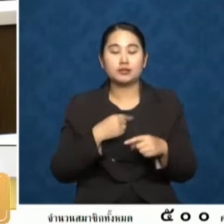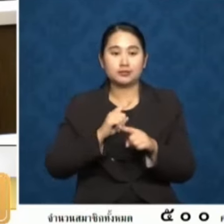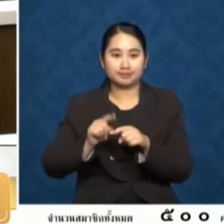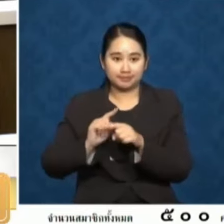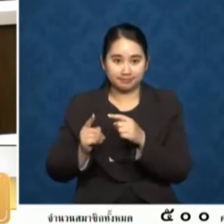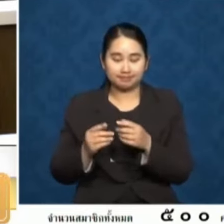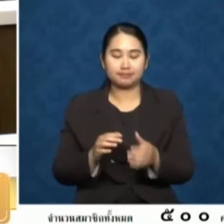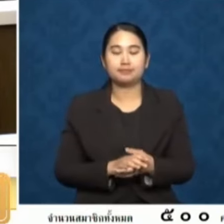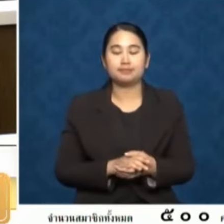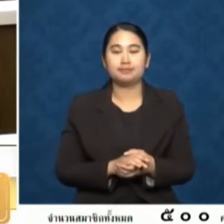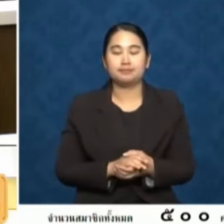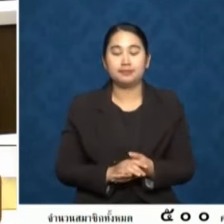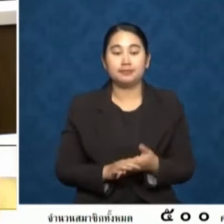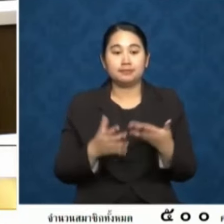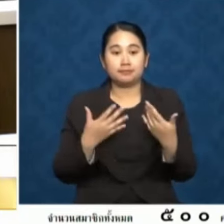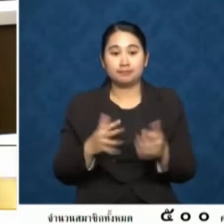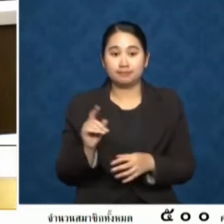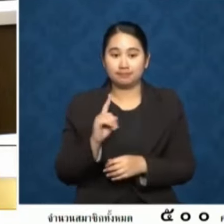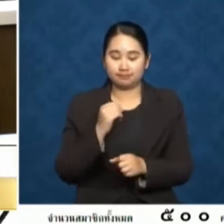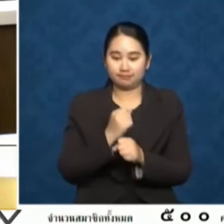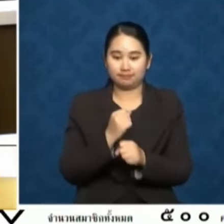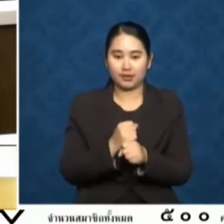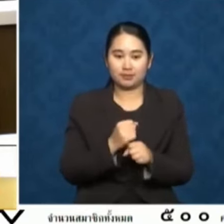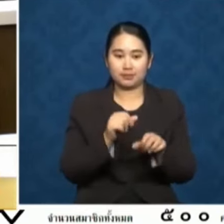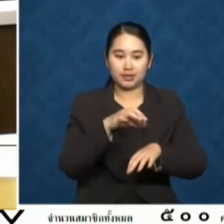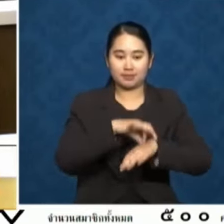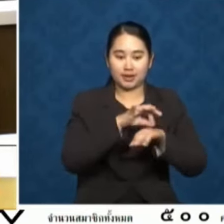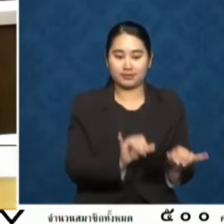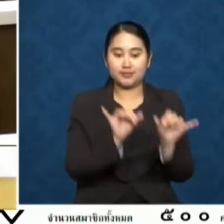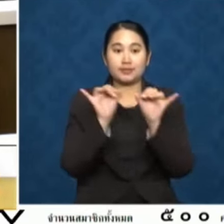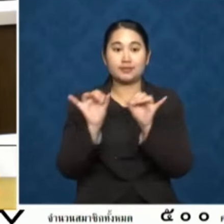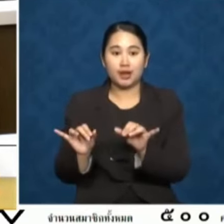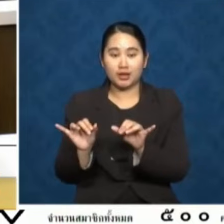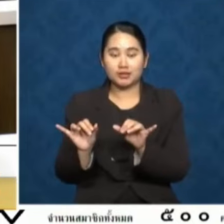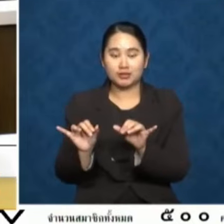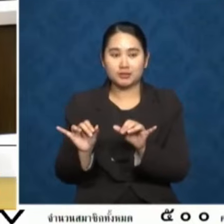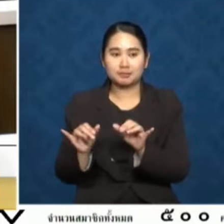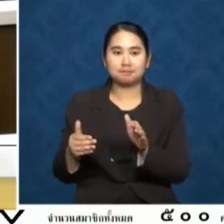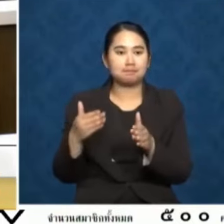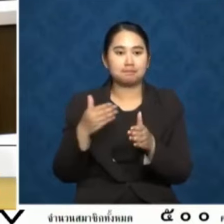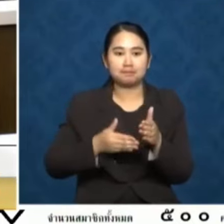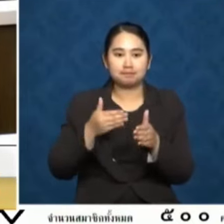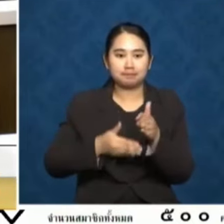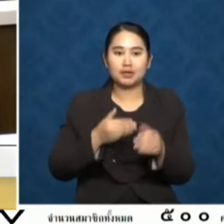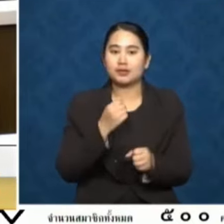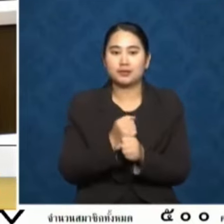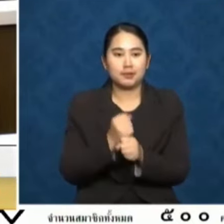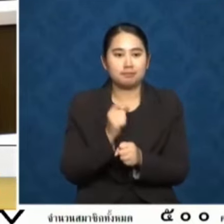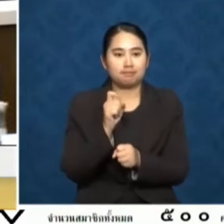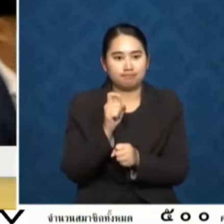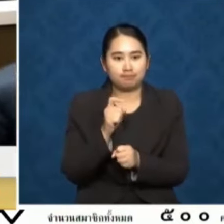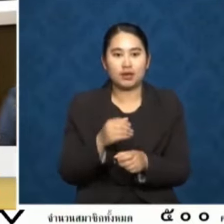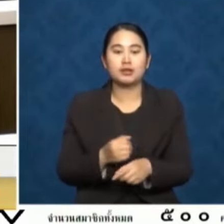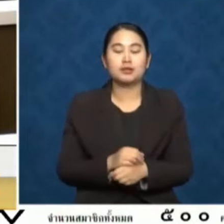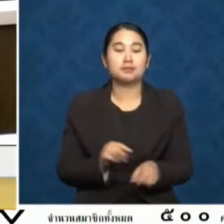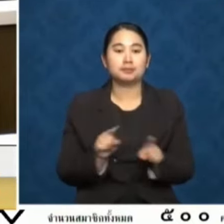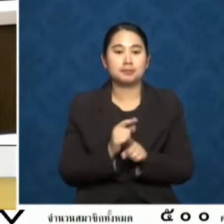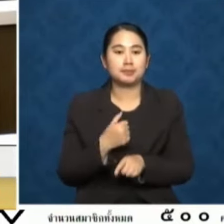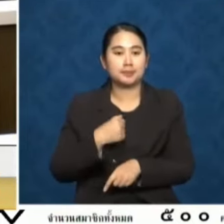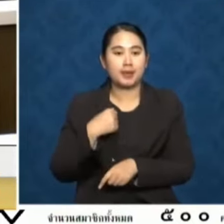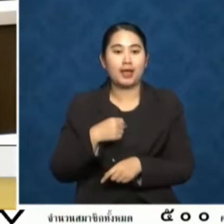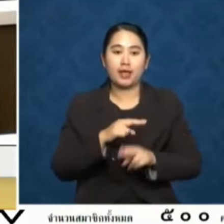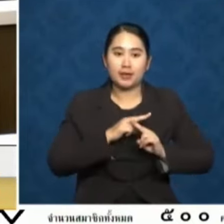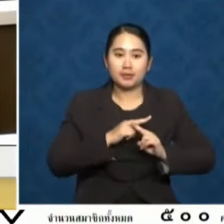พื้นที่และไม่สามารถดำเนินการโอนข้าราชการพนักงานองค์กรปกครองส่วนท้องถิ่นตามหลักและความสมัครใ